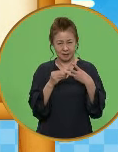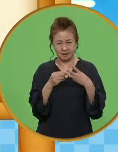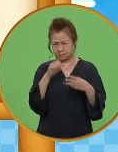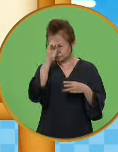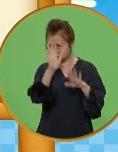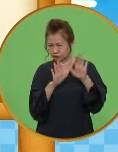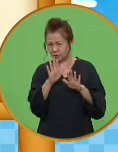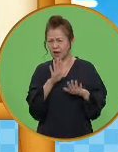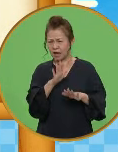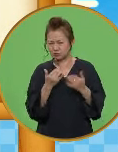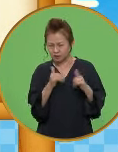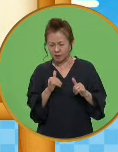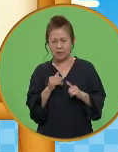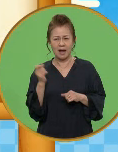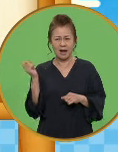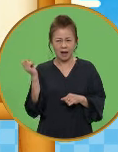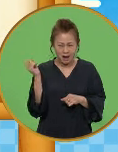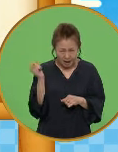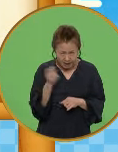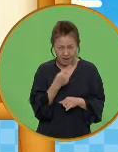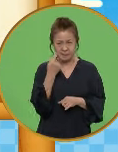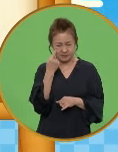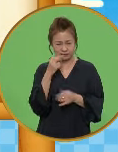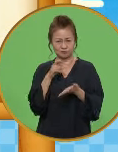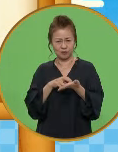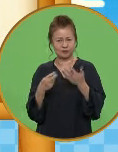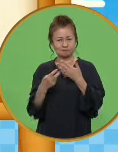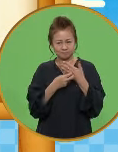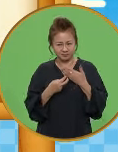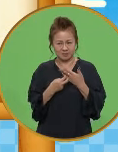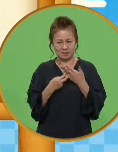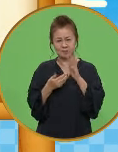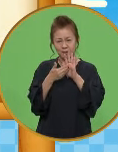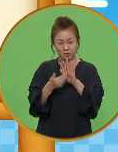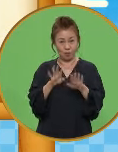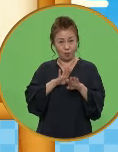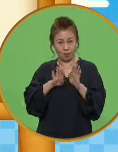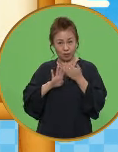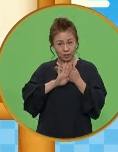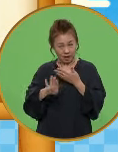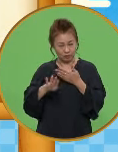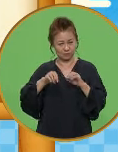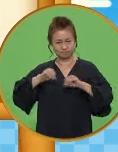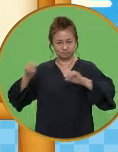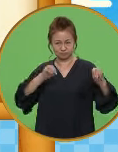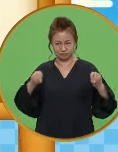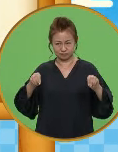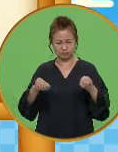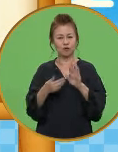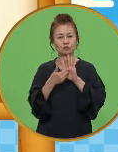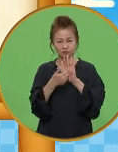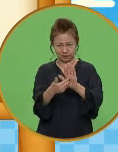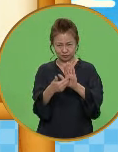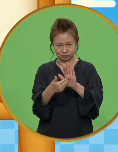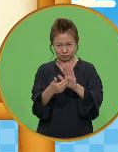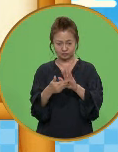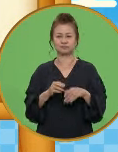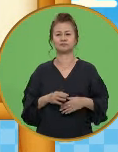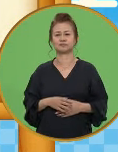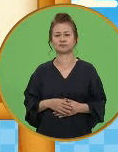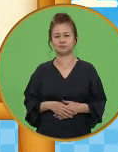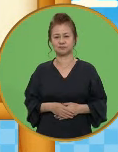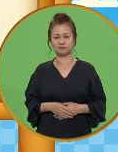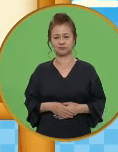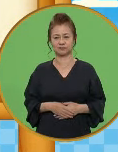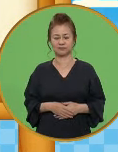つ、症状のある者は咳エチケットを守るとともに早めに医療機関を受診して他の人への感